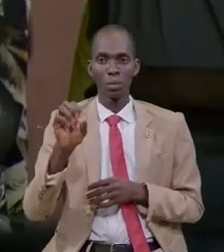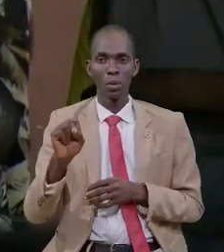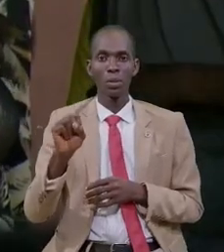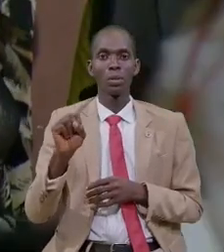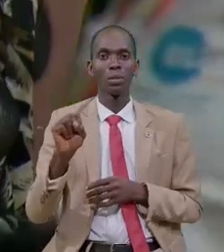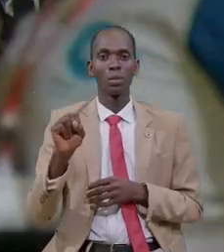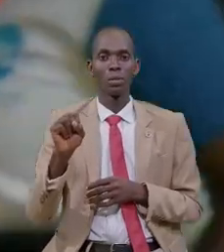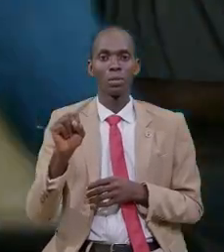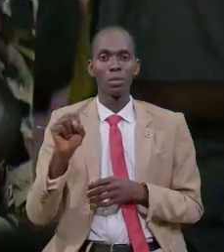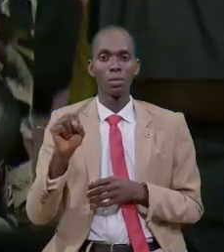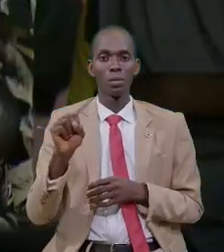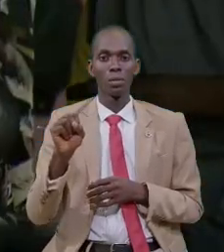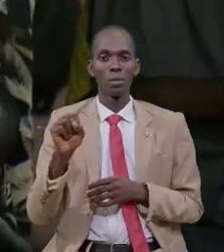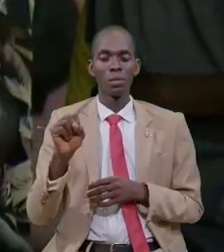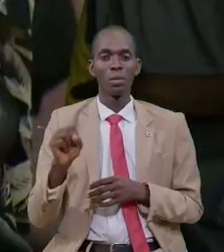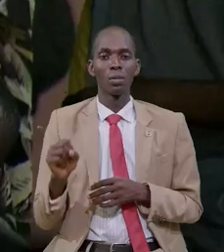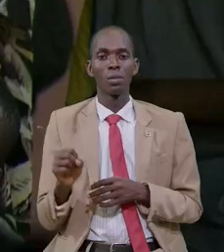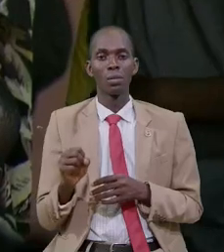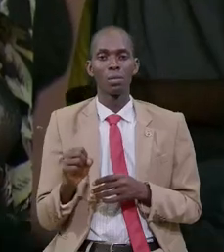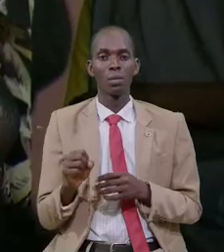bien par WhatsApp